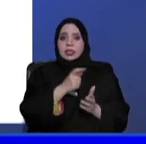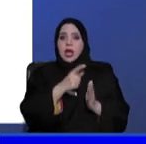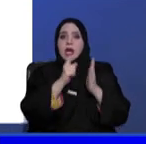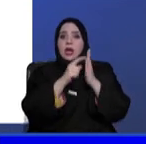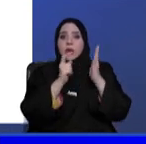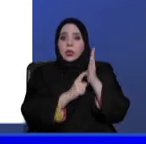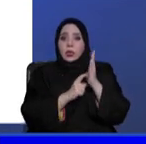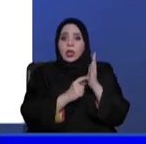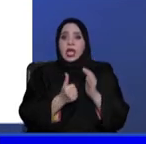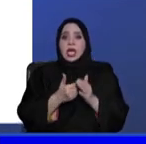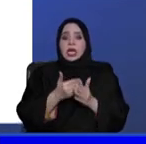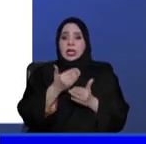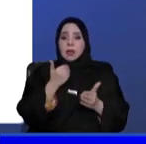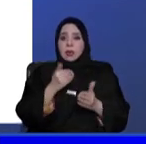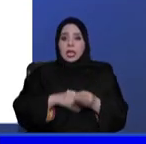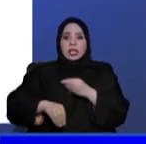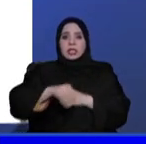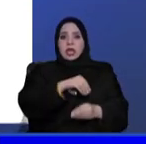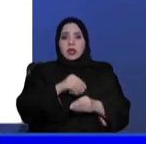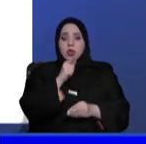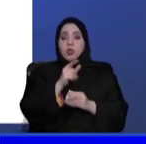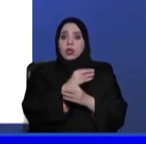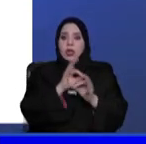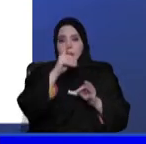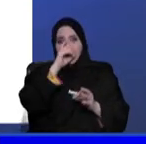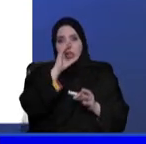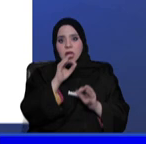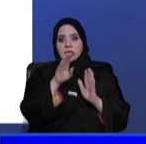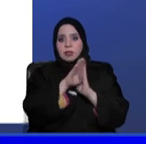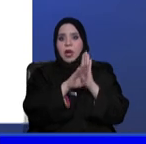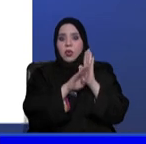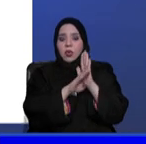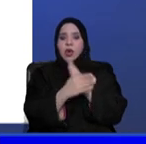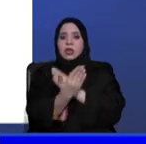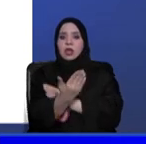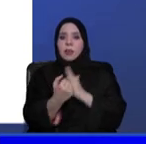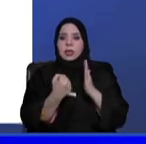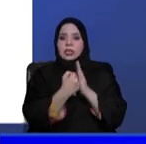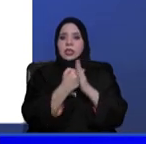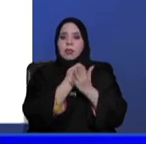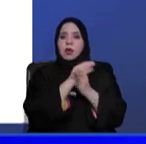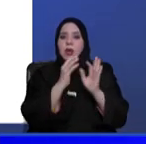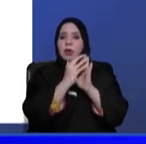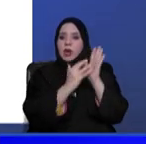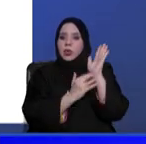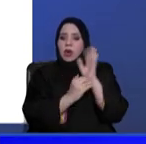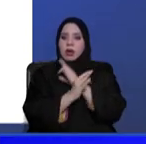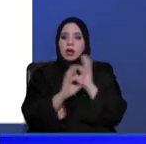لأحكام القانون قبل التعديل، وذلك لمن يستكمل المستندات المطلوبة.